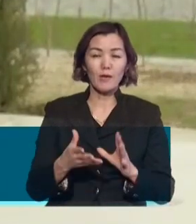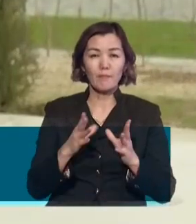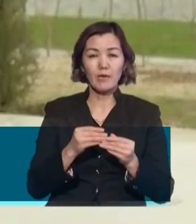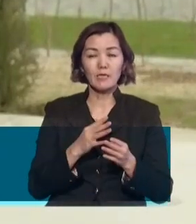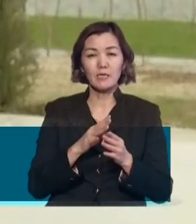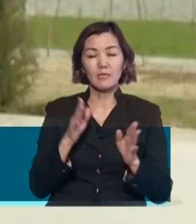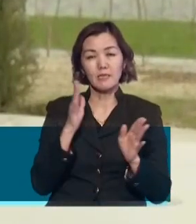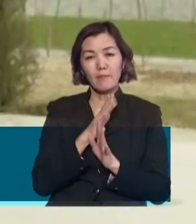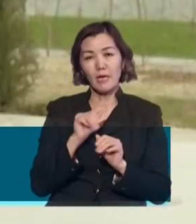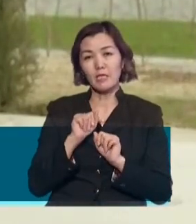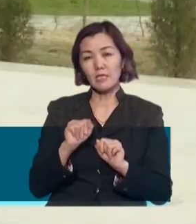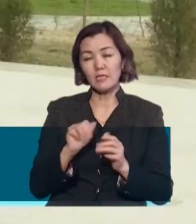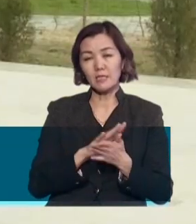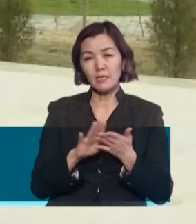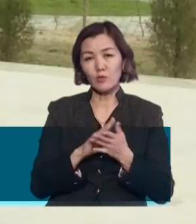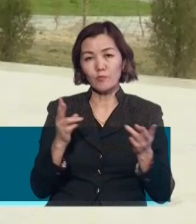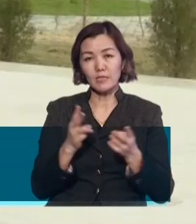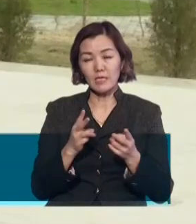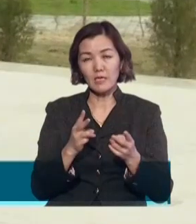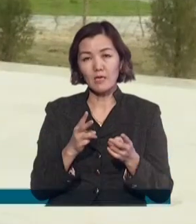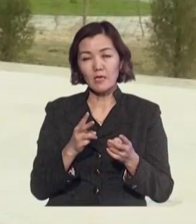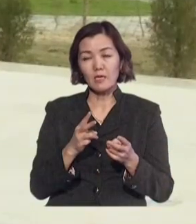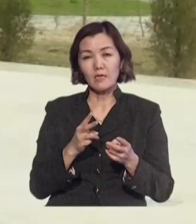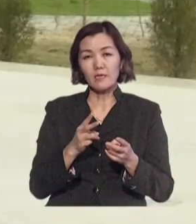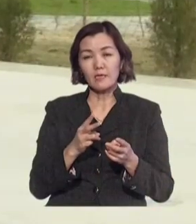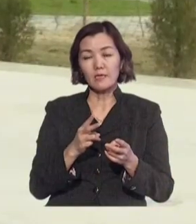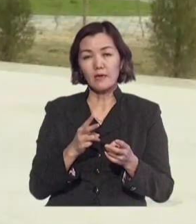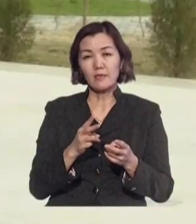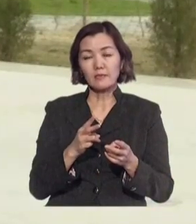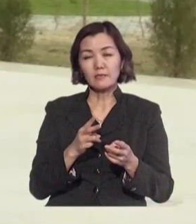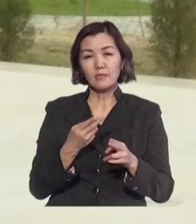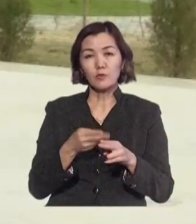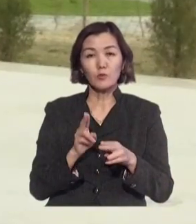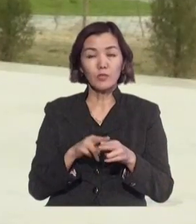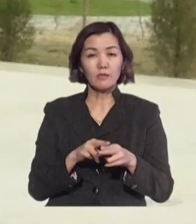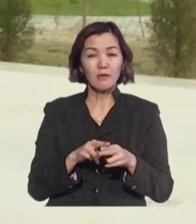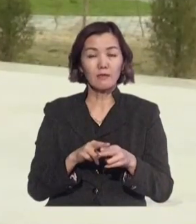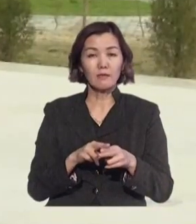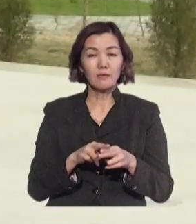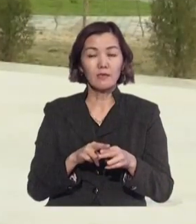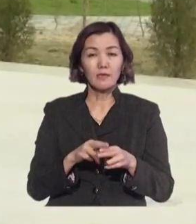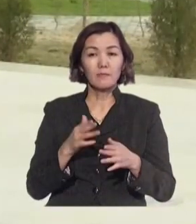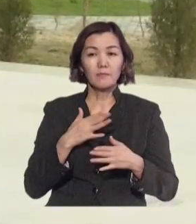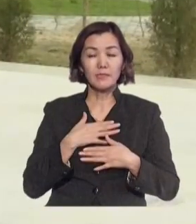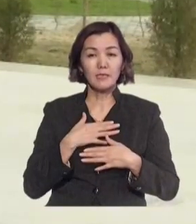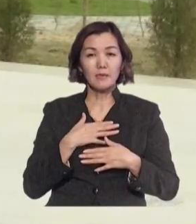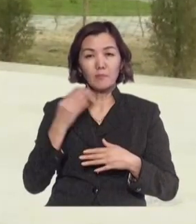қоршаған ортамызды таза ұстайық. Барлығы өзімізді, ауданымызды, қаламызды. Сол себептен сырттан келіп ешкім жұмыс